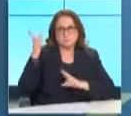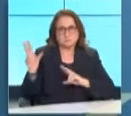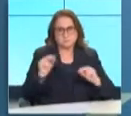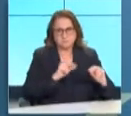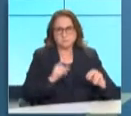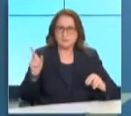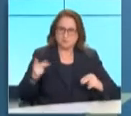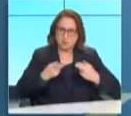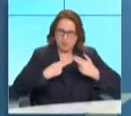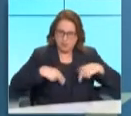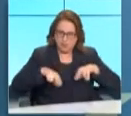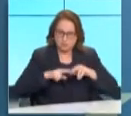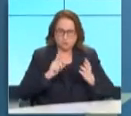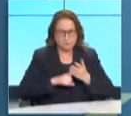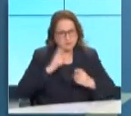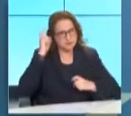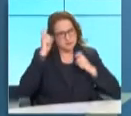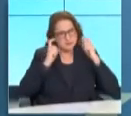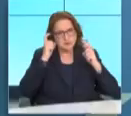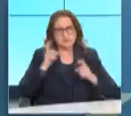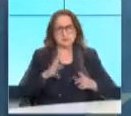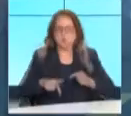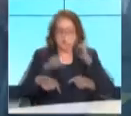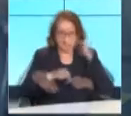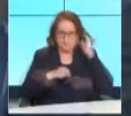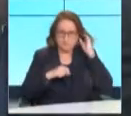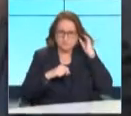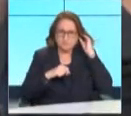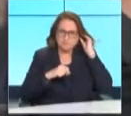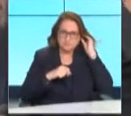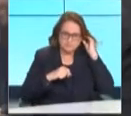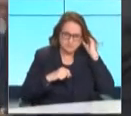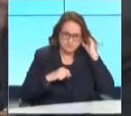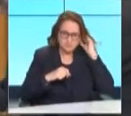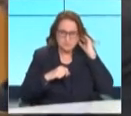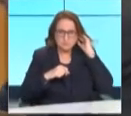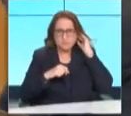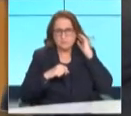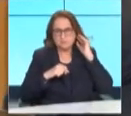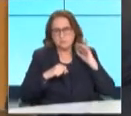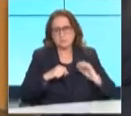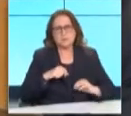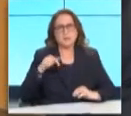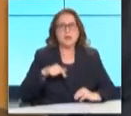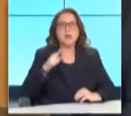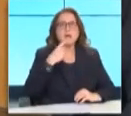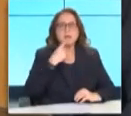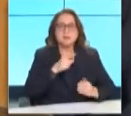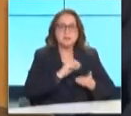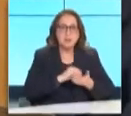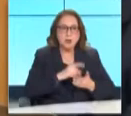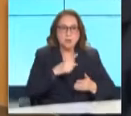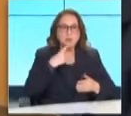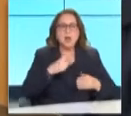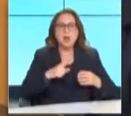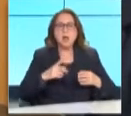υπόψη της στις συζητήσεις, στις διαβουλές που θα κάνει. Ταυτόχρονα παραμένει ανοιχτό το άλλο σύνθετο ζήτημα του τρόπου που η τιμή